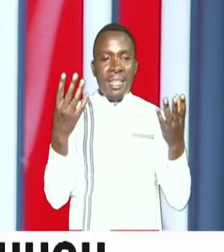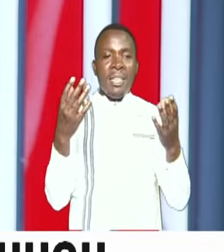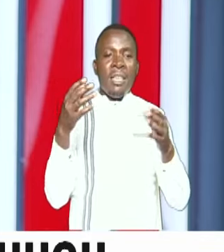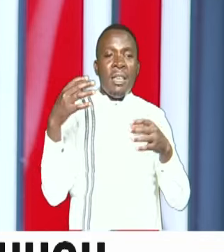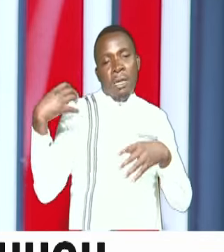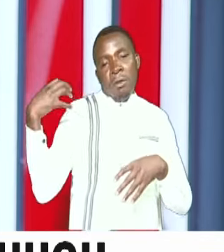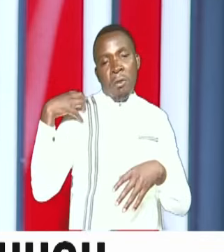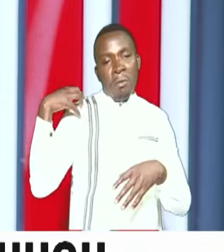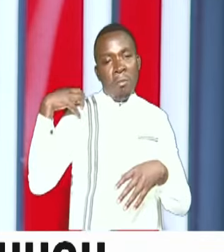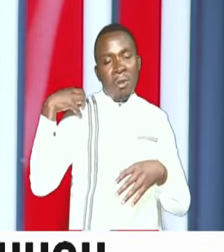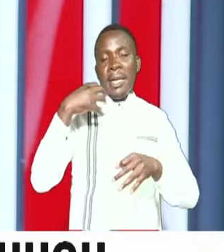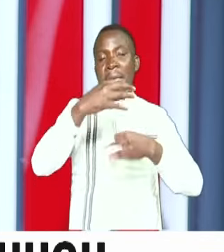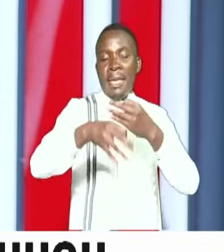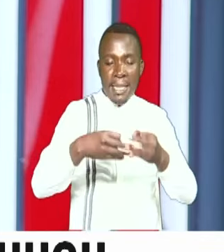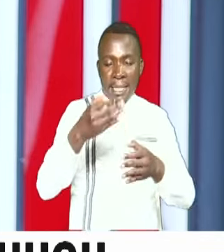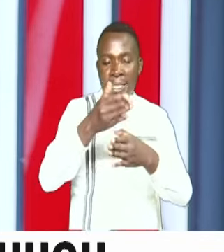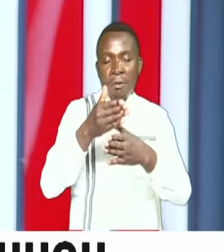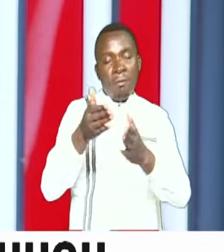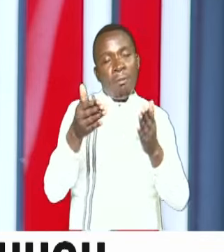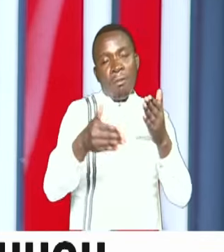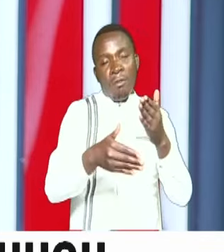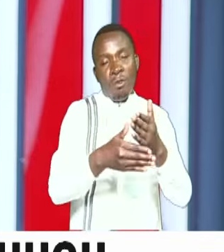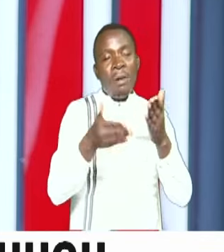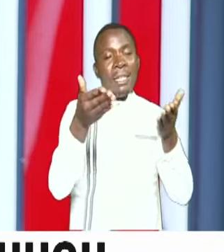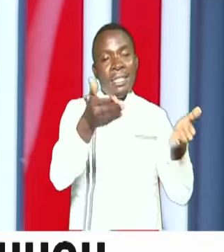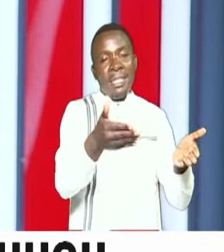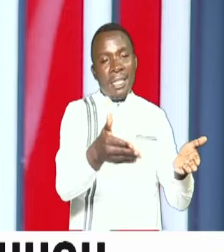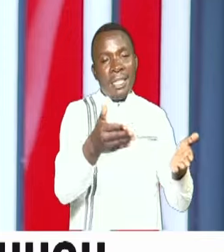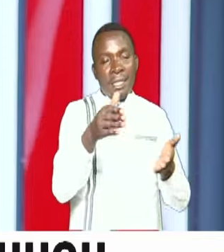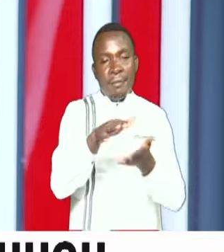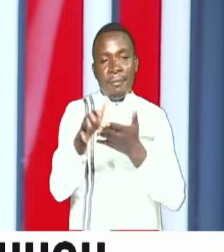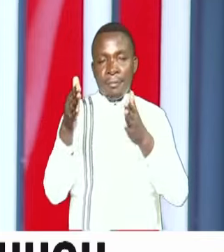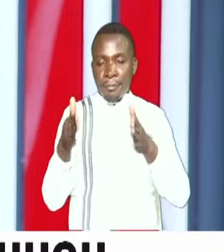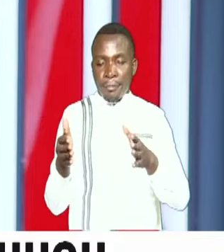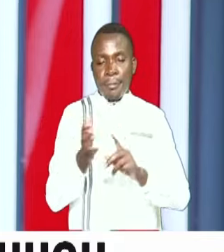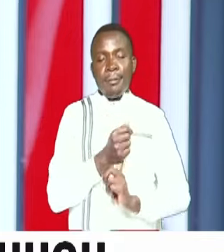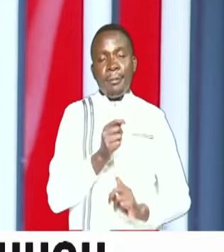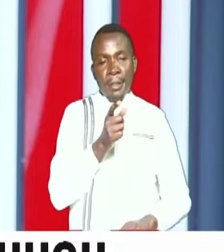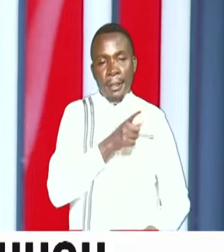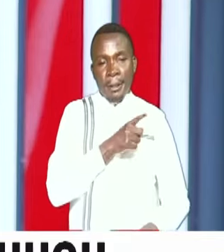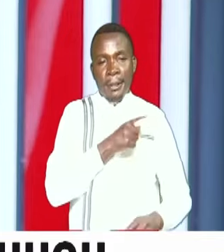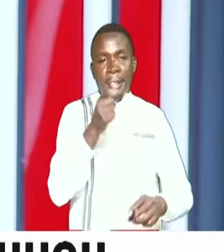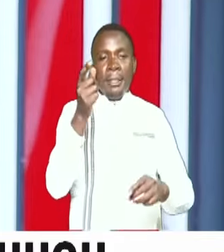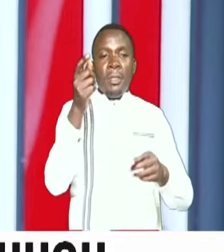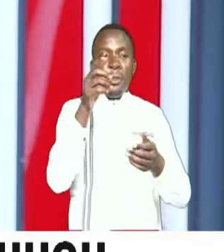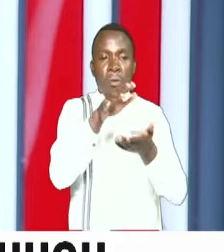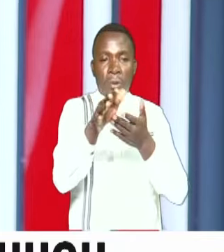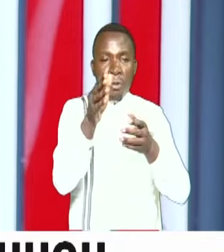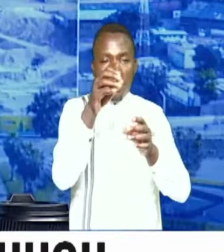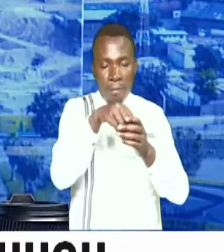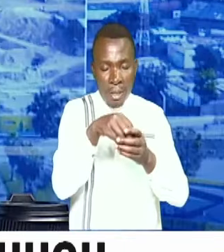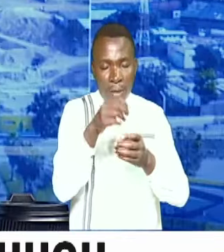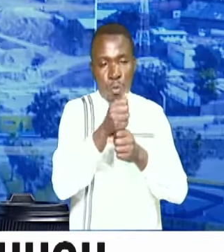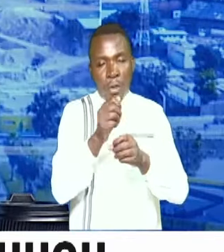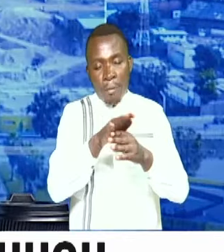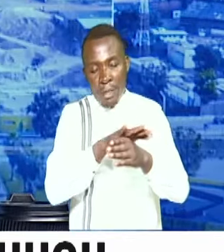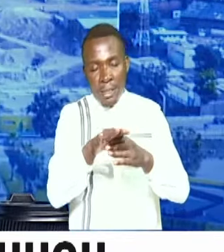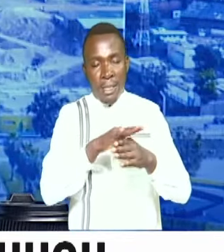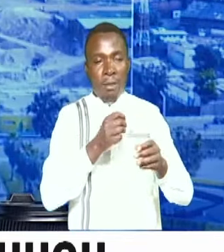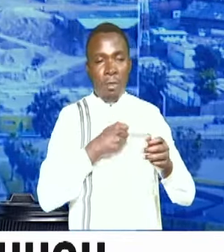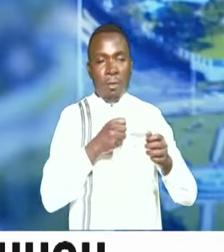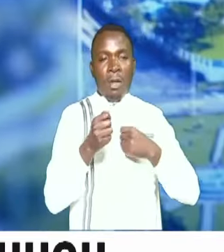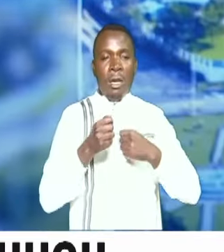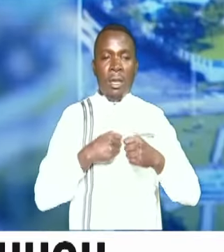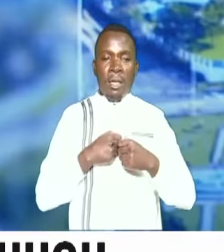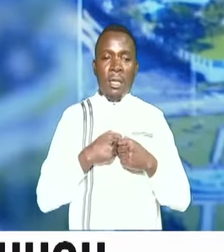Bugesera naho zirimo kubakwa n'ahandi bivuze ko abashoramari barabona amahirwe yo gushora imari mu Rwanda. Bwana